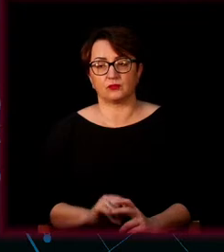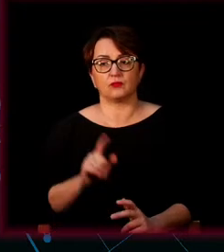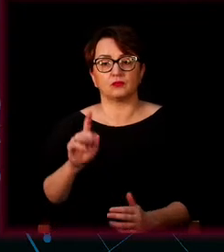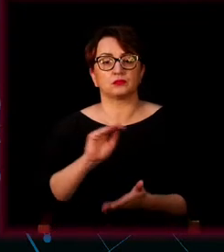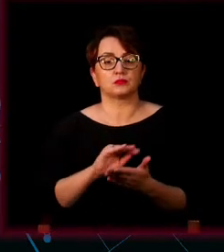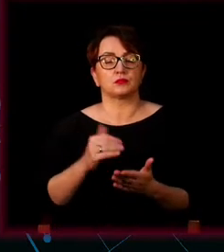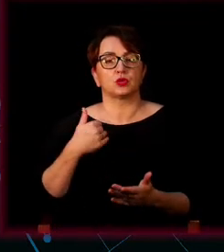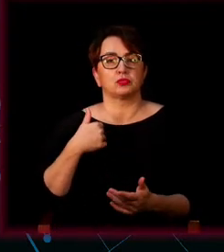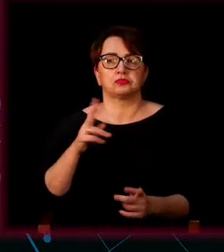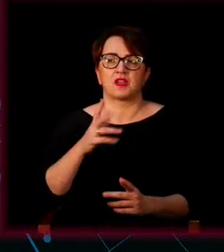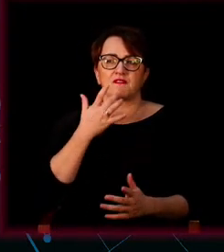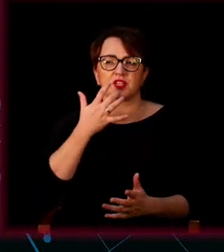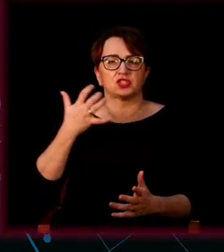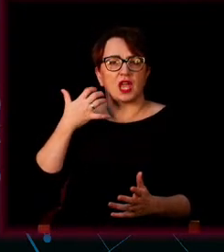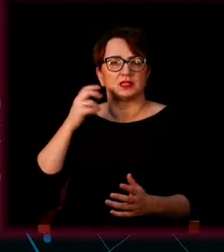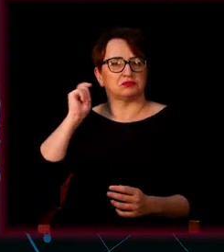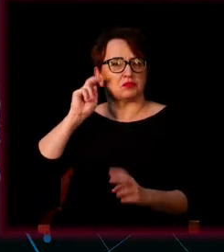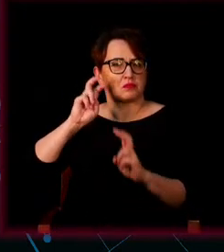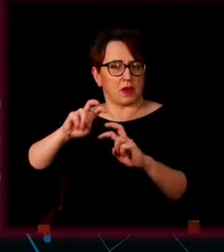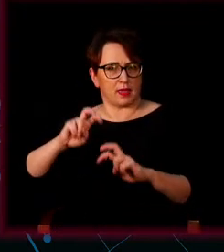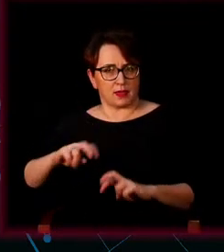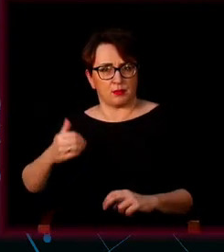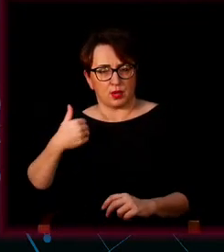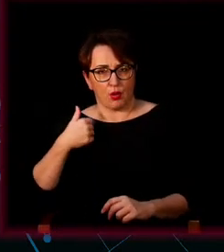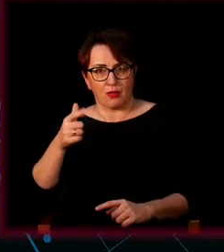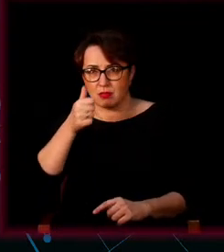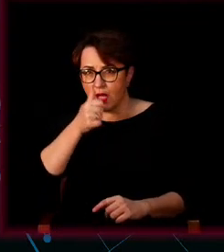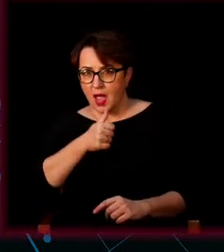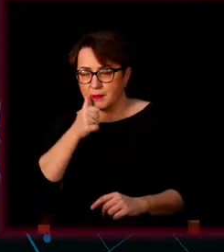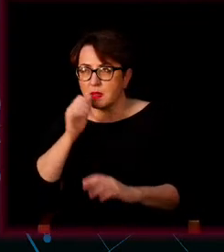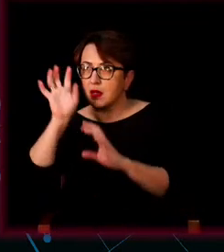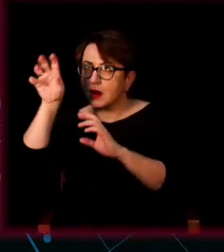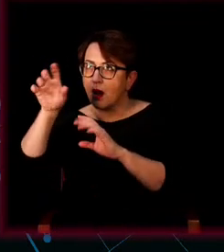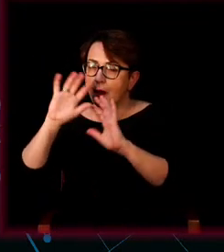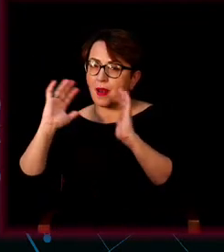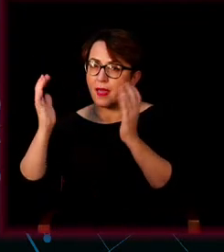spisanych przez jakąś wcześniejszą badaczkę, która w tajemnicy tą planetę